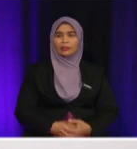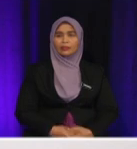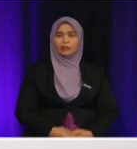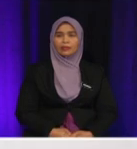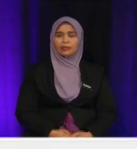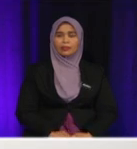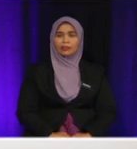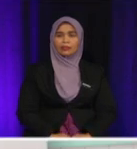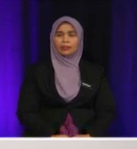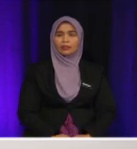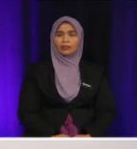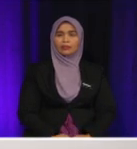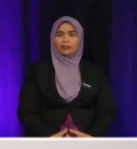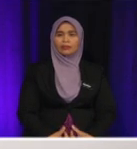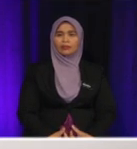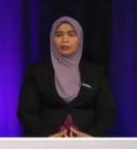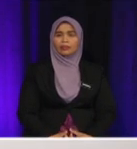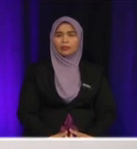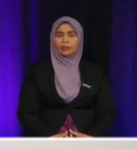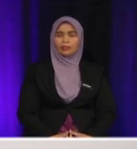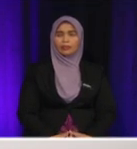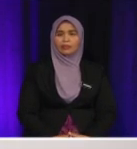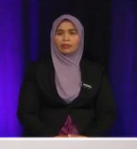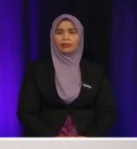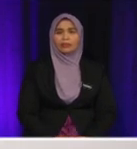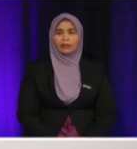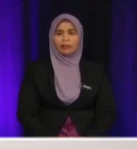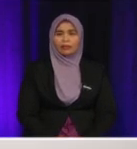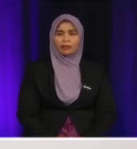Aha, nampak tak Fitri? Fitri? Okey, silakan. Silakan.